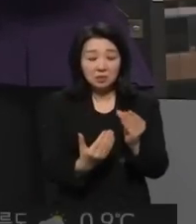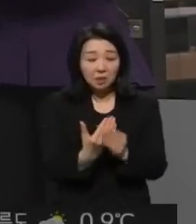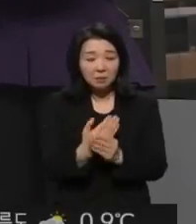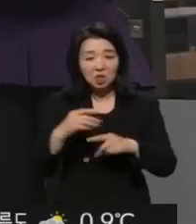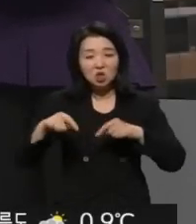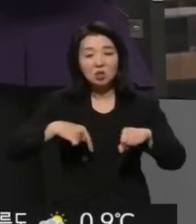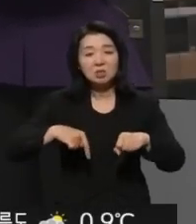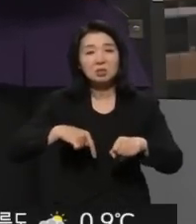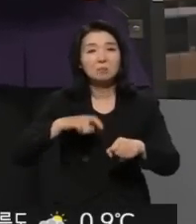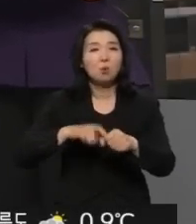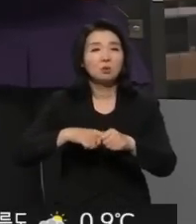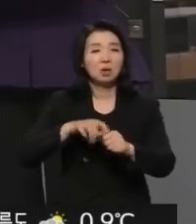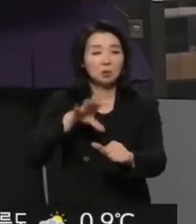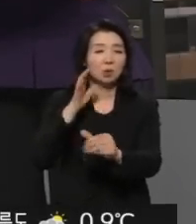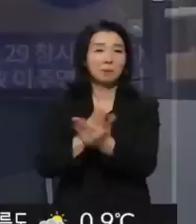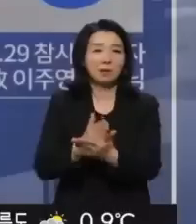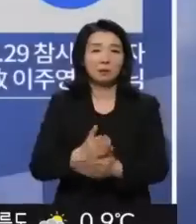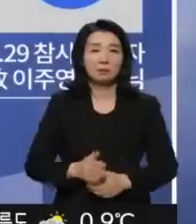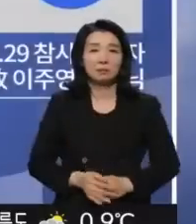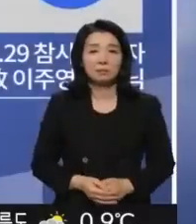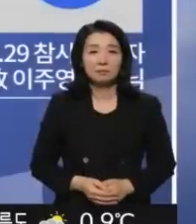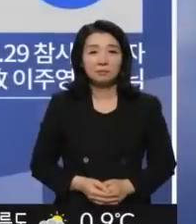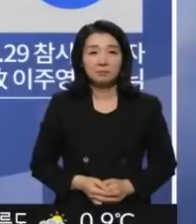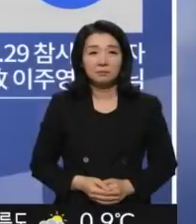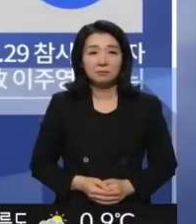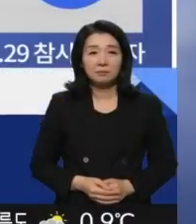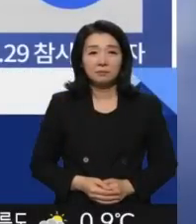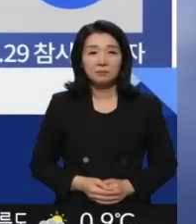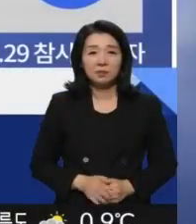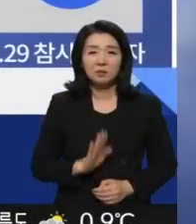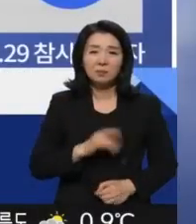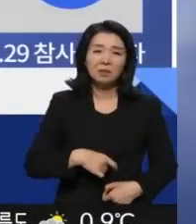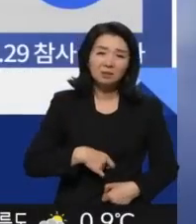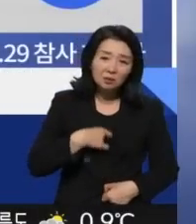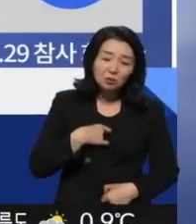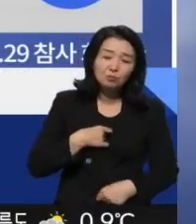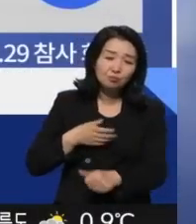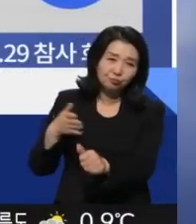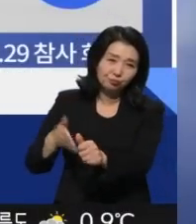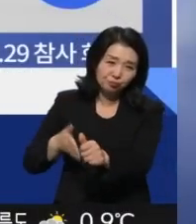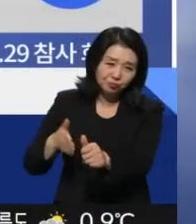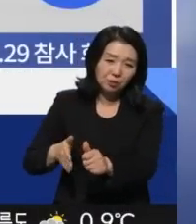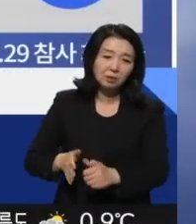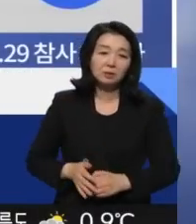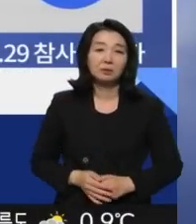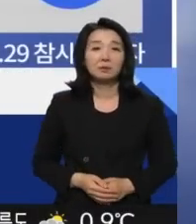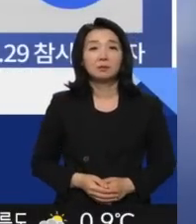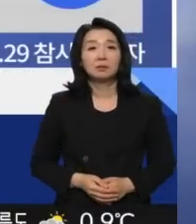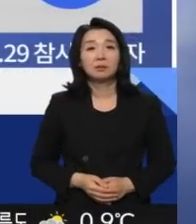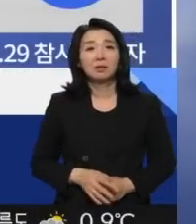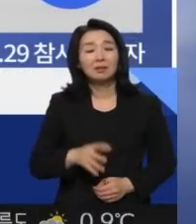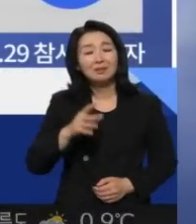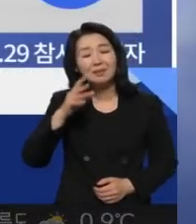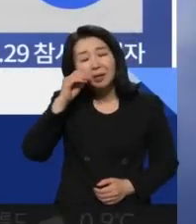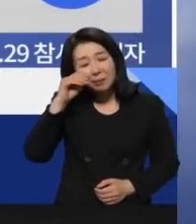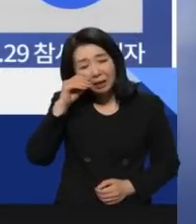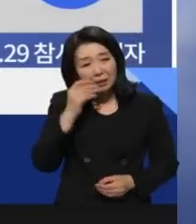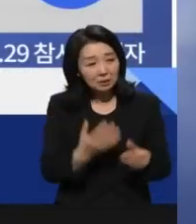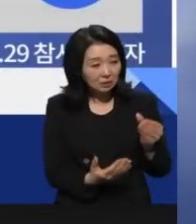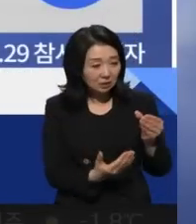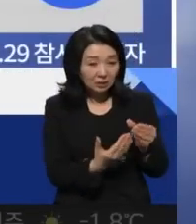말라는 것이었습니다. 정말 진심으로 부탁드리겠습니다. 제발 이